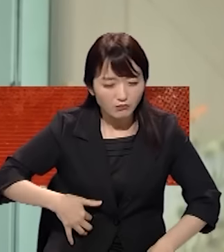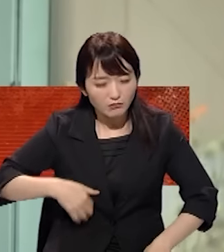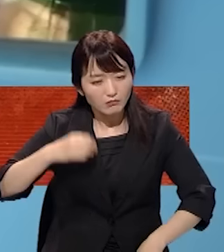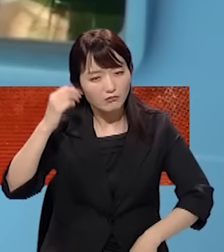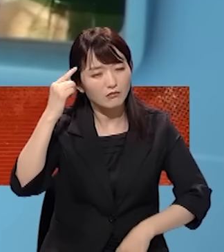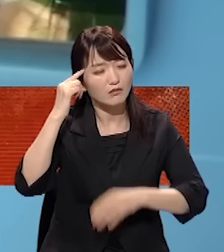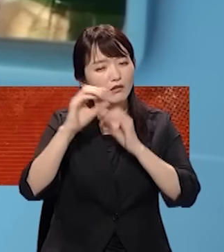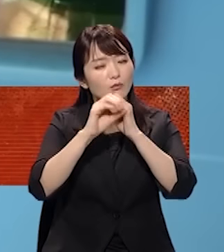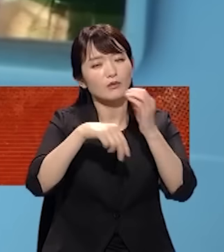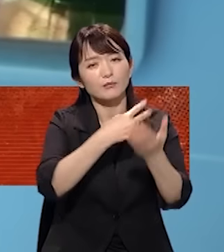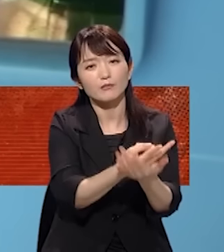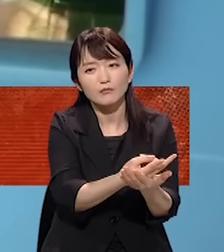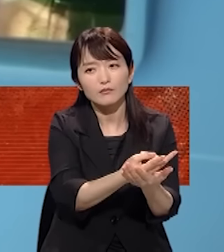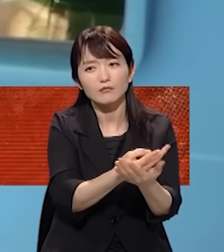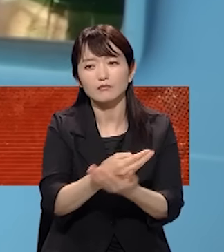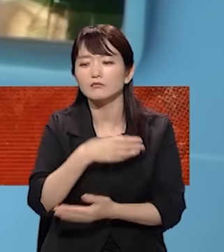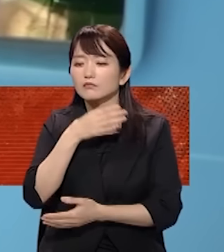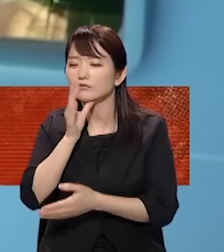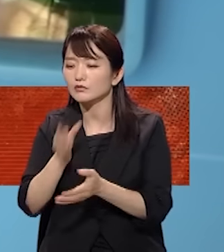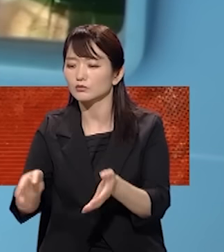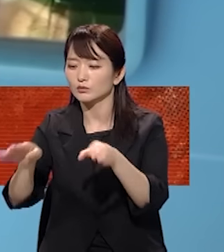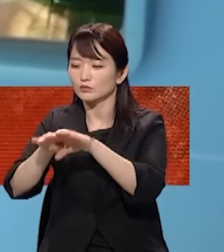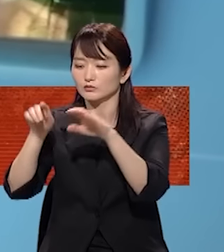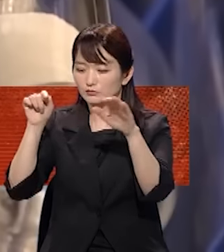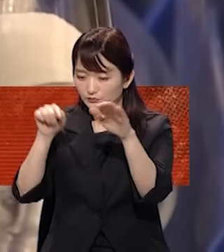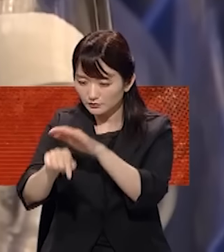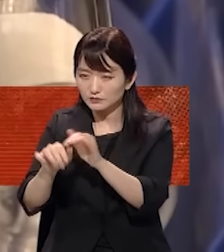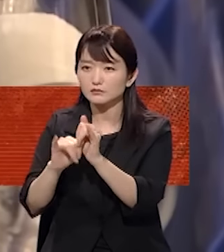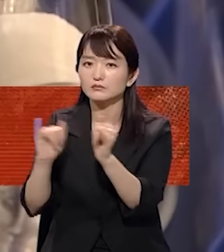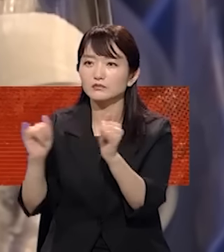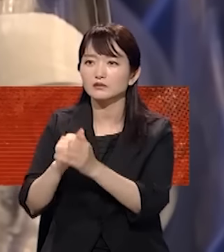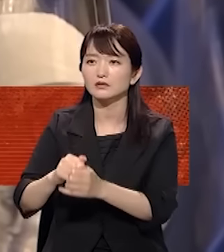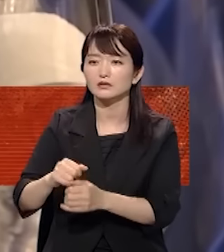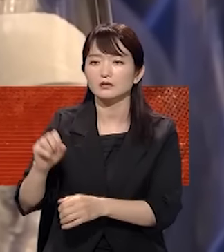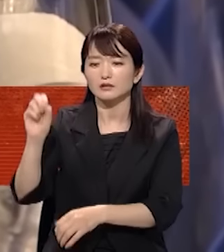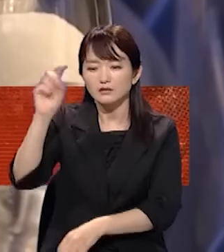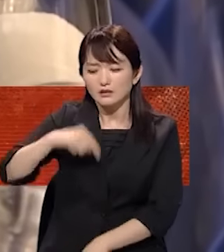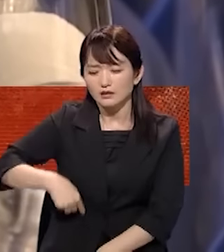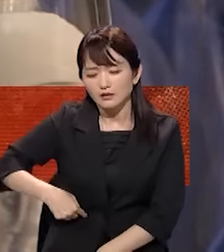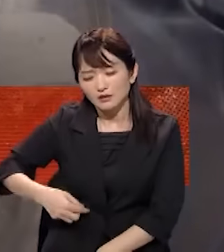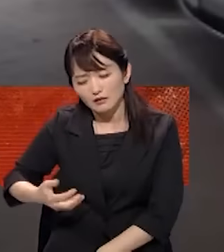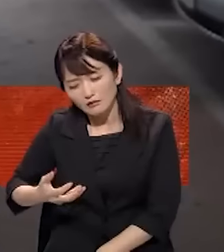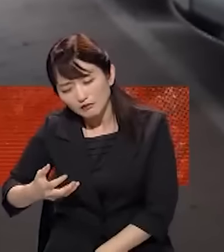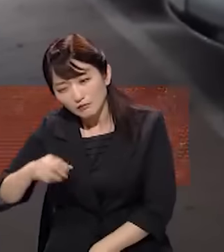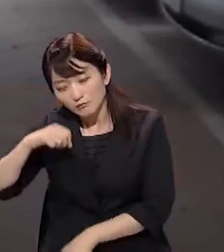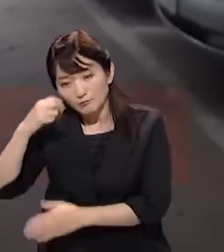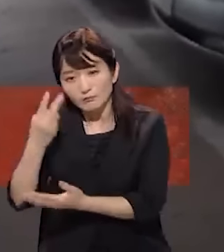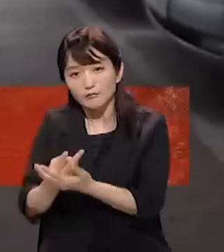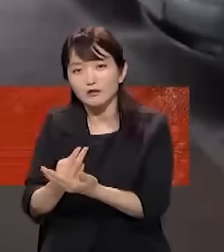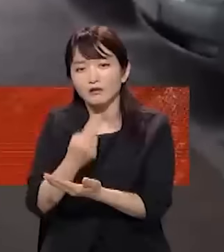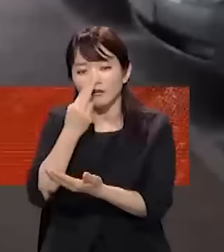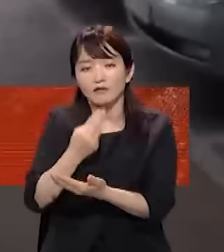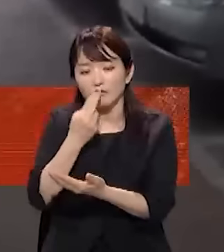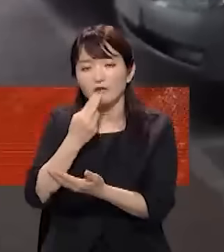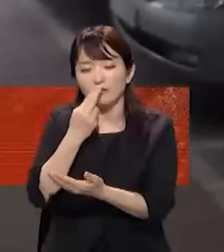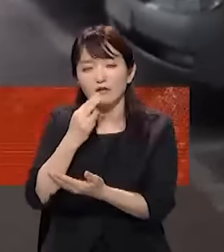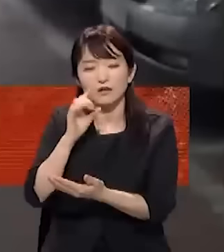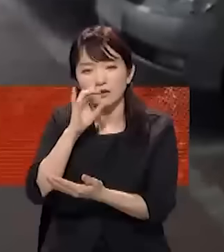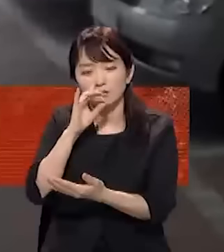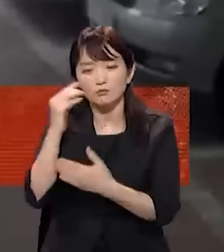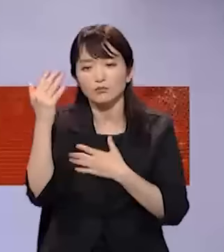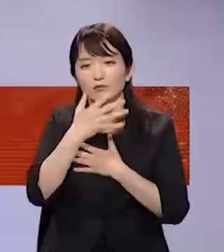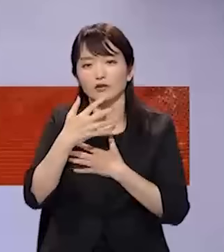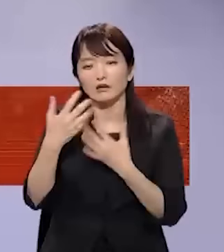쓰러졌던 겁니다이어서 경로당에 갔던 주민분들 갑자기 속이 안 좋다고 쓰러졌다가이 숨을 제대로 모시면 또 몸이